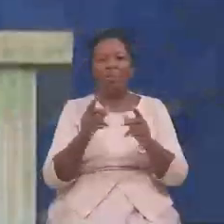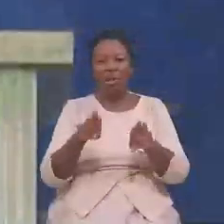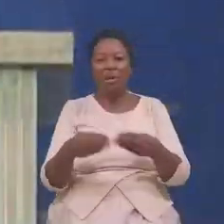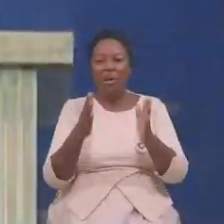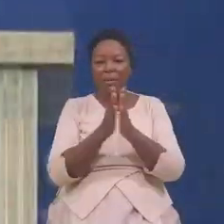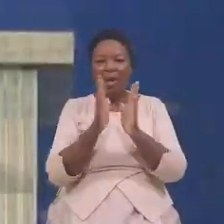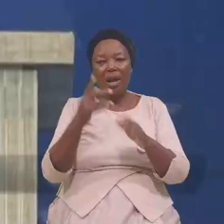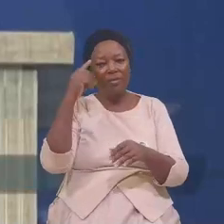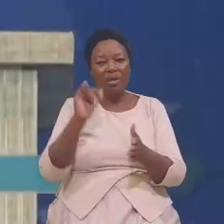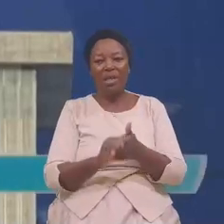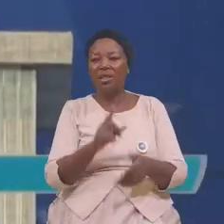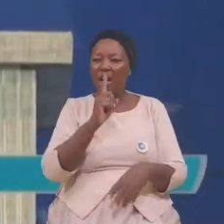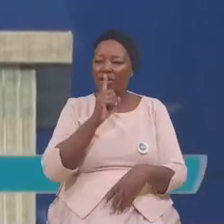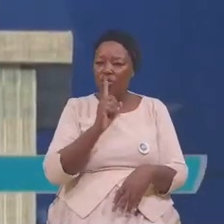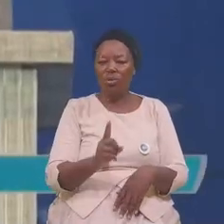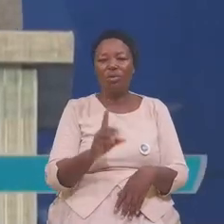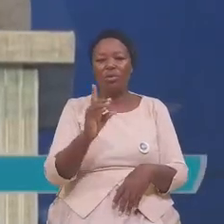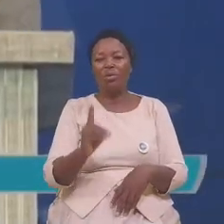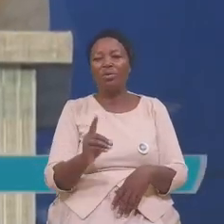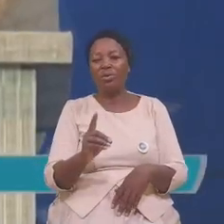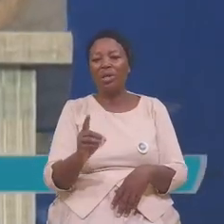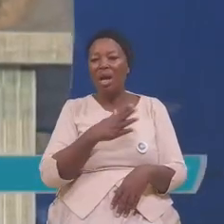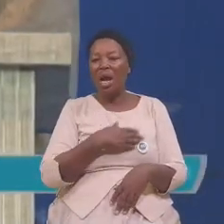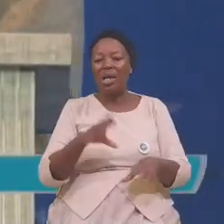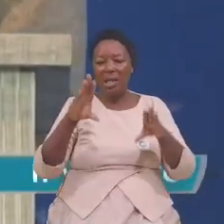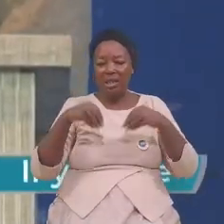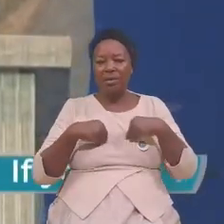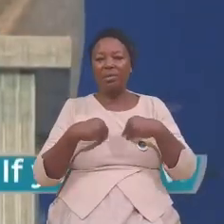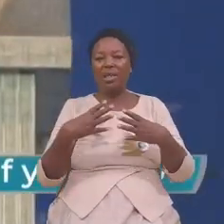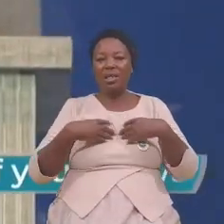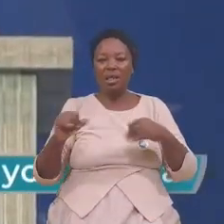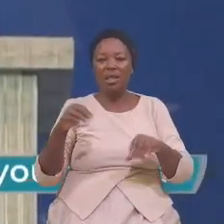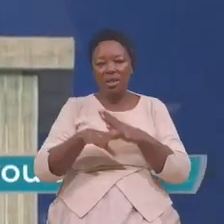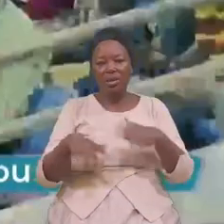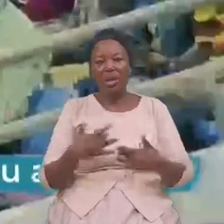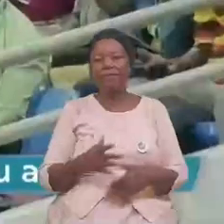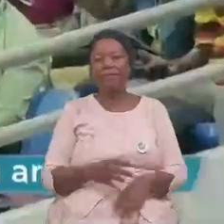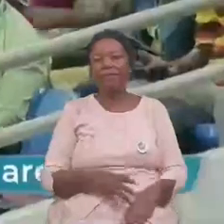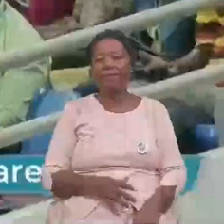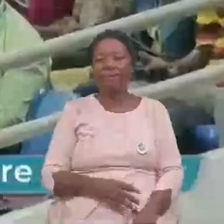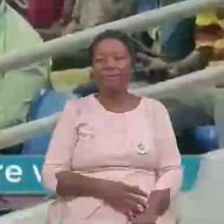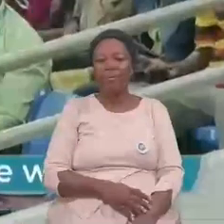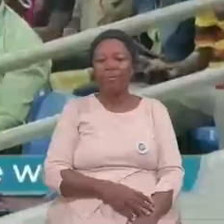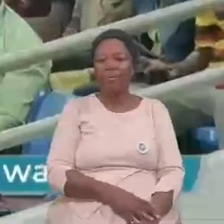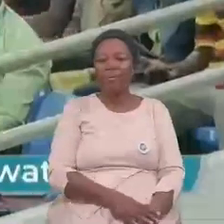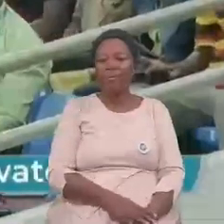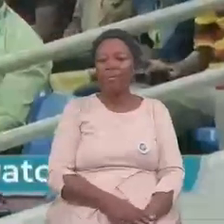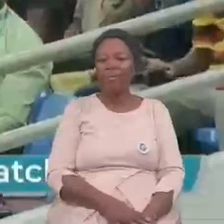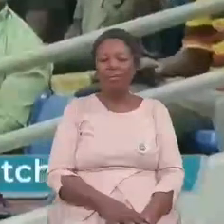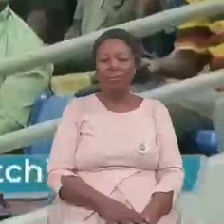pour cette guérison garantie, accréditée dans ta vie. Amen.